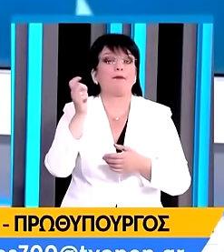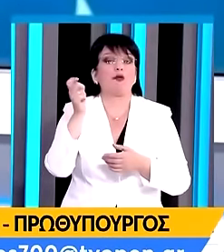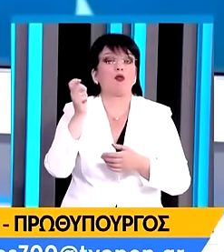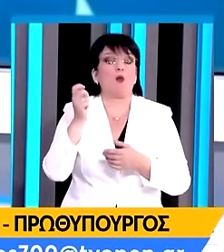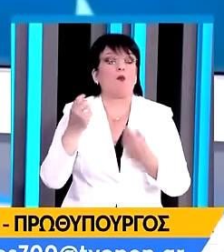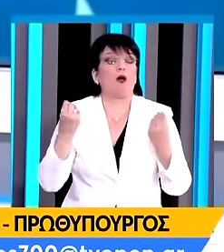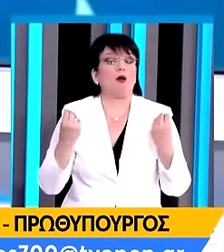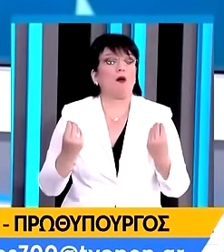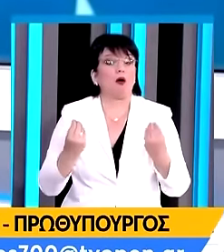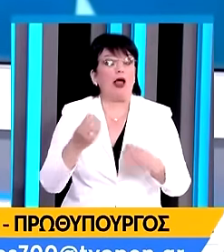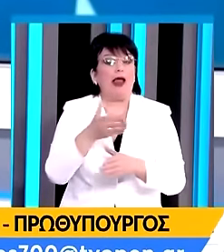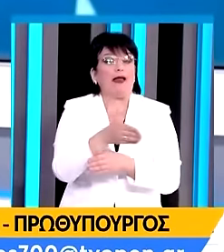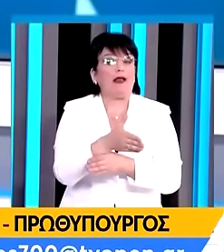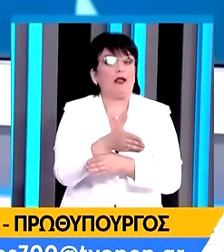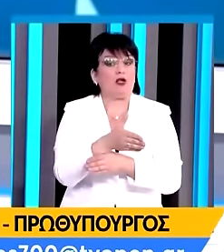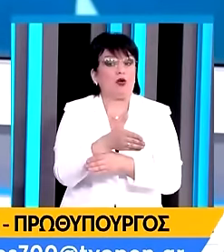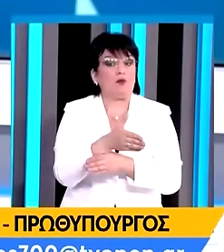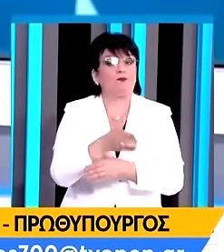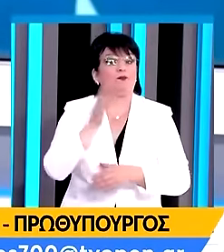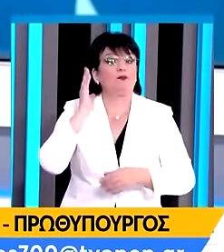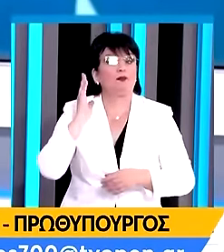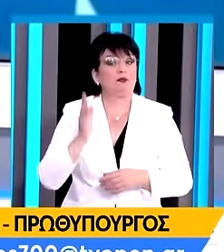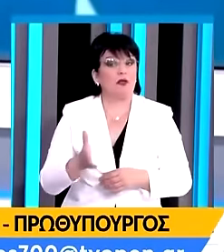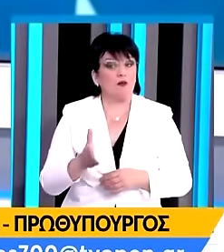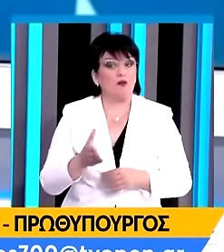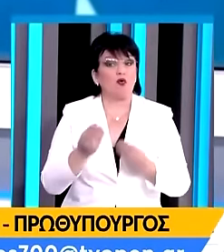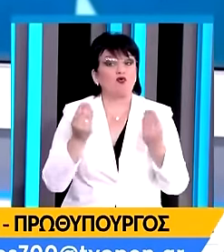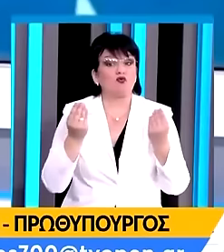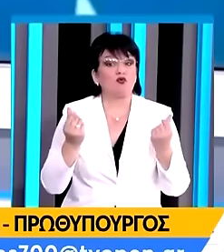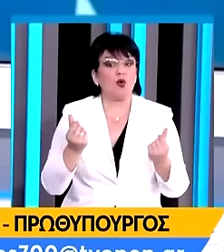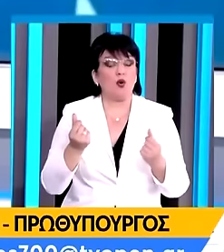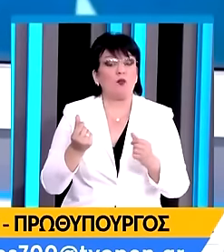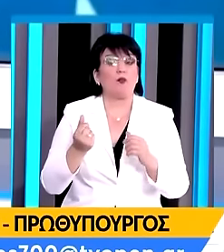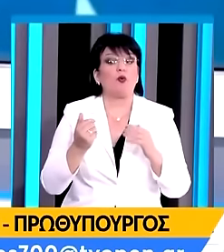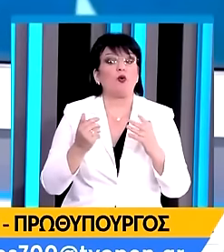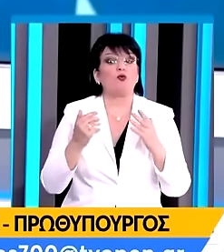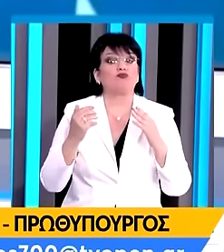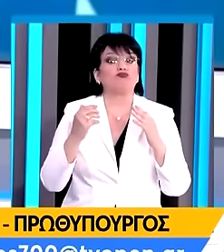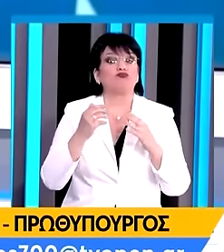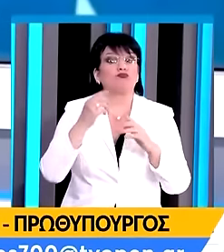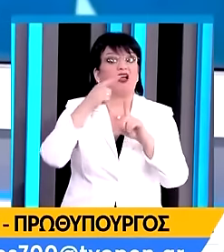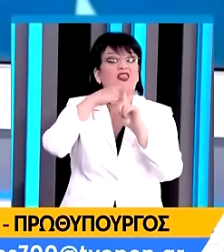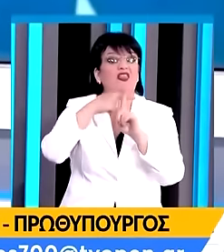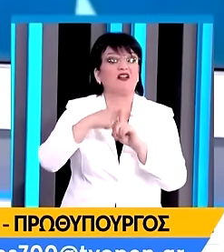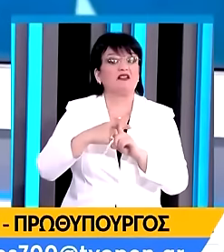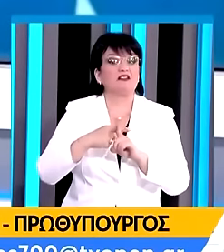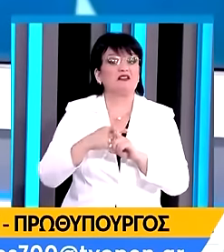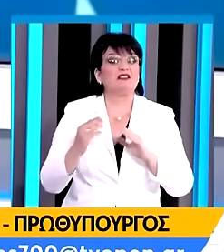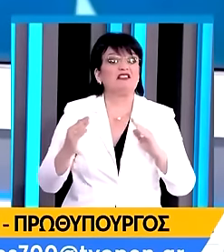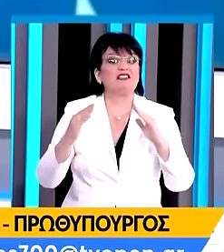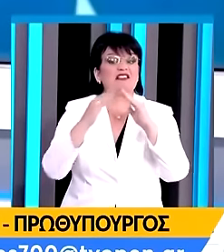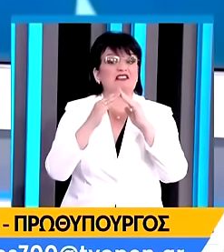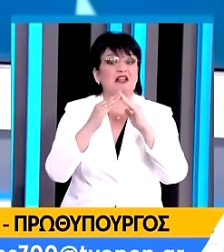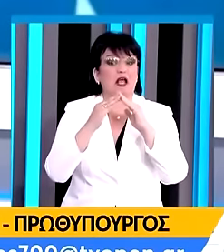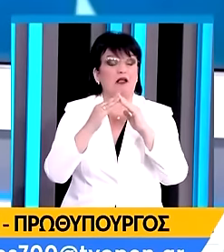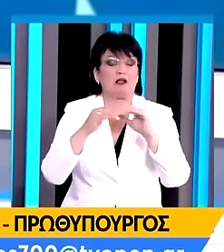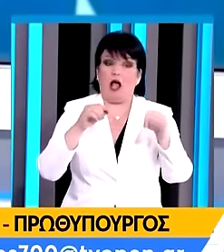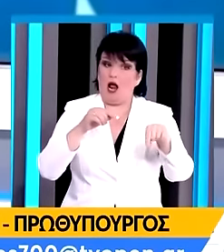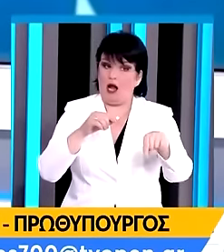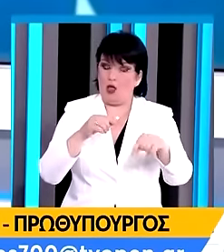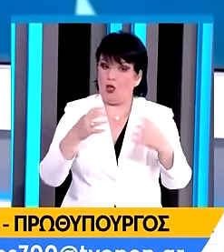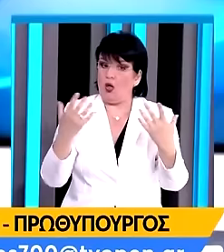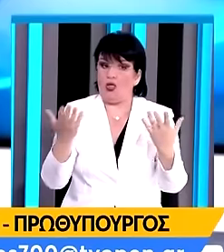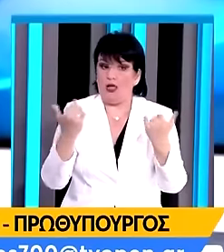καλό επίδομα ενοικίου. Να μπορέσουμε να φτιάξουμε καλές φοιτητικές στέγες, τις οποίες αυτή τη στιγμή δεν τις έχουμε.